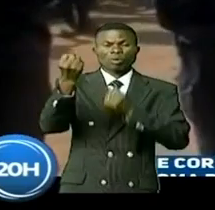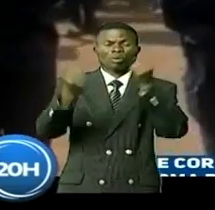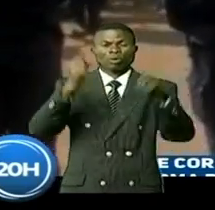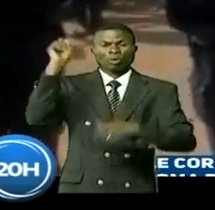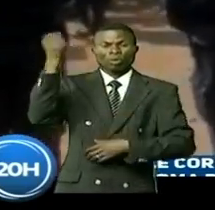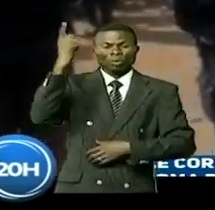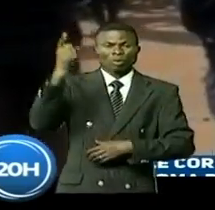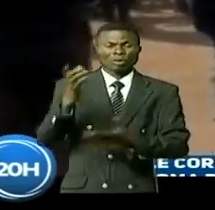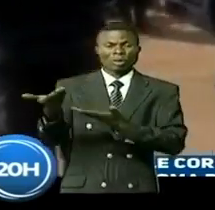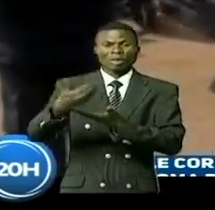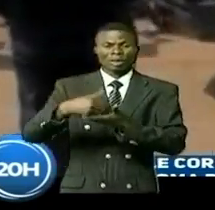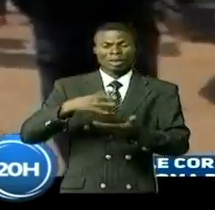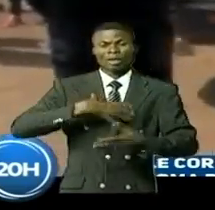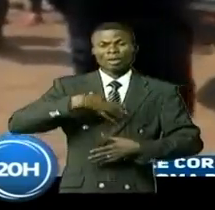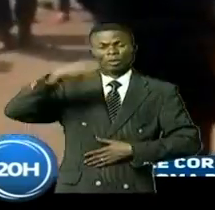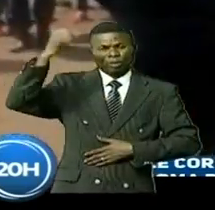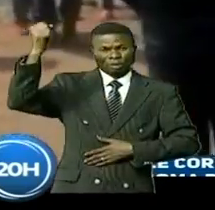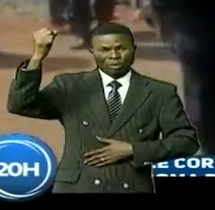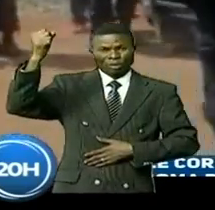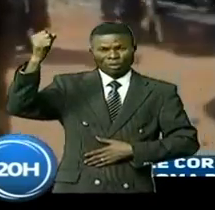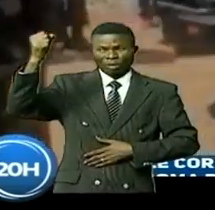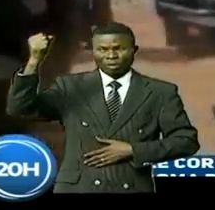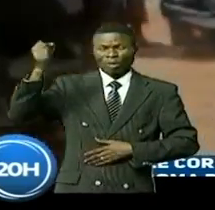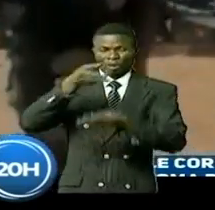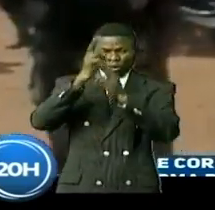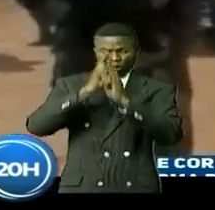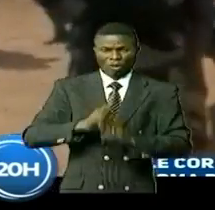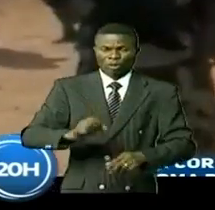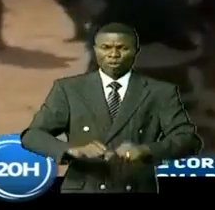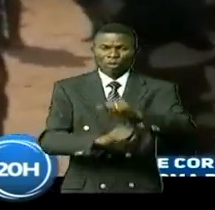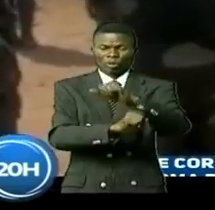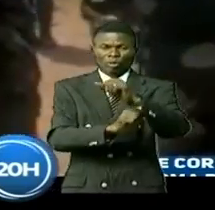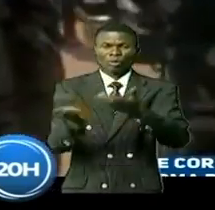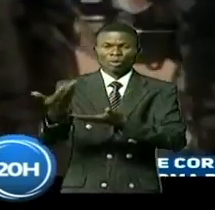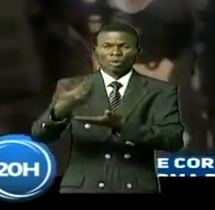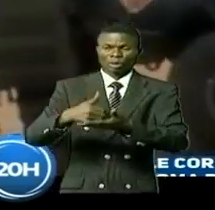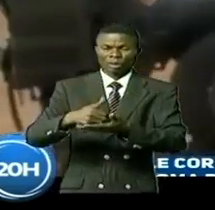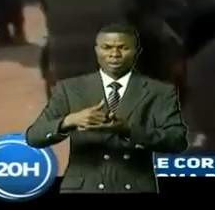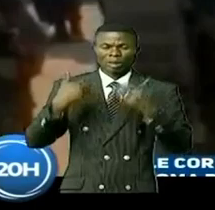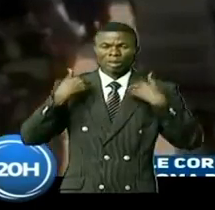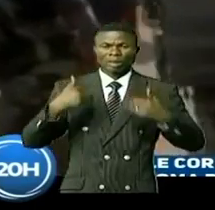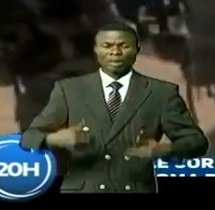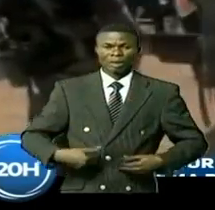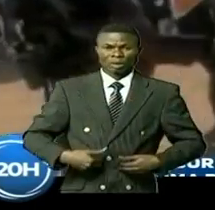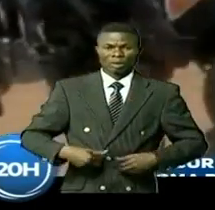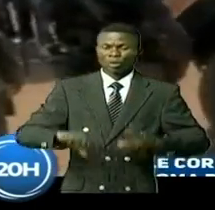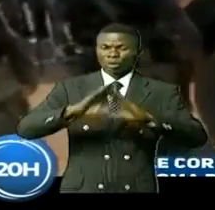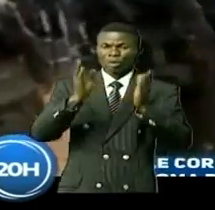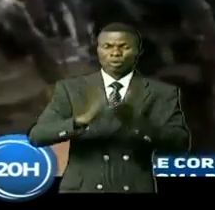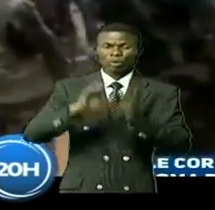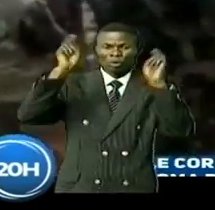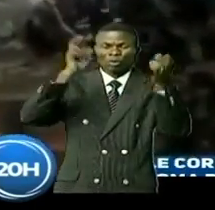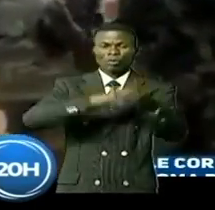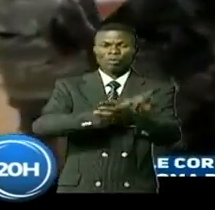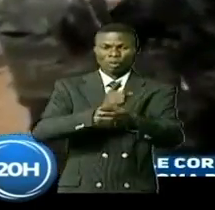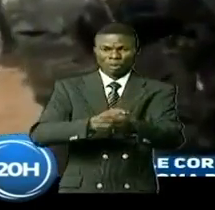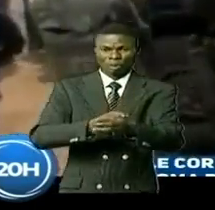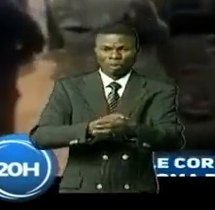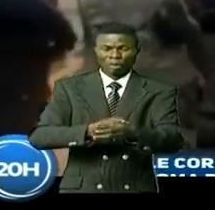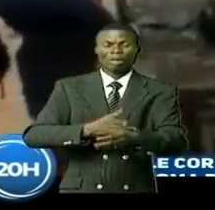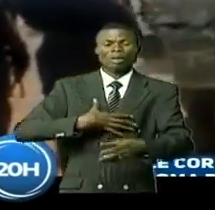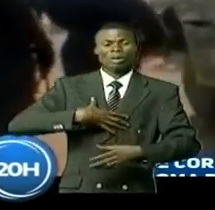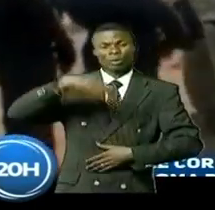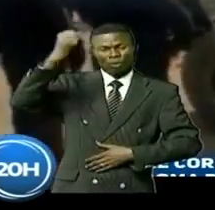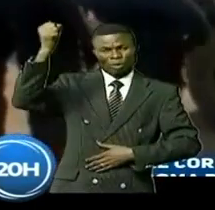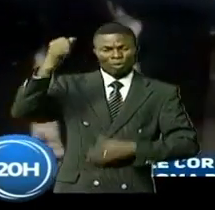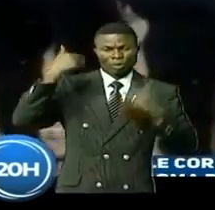Un retour en triomphe. Une haie d'honneur pour accompagner le retour du cadavre de celui que tout Goma prend pour un héros.